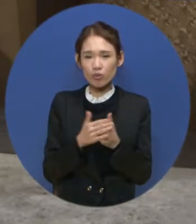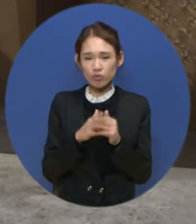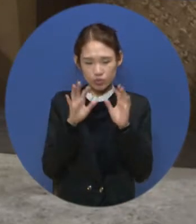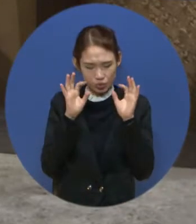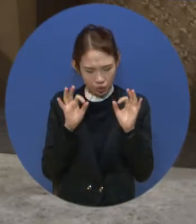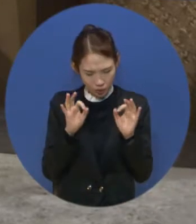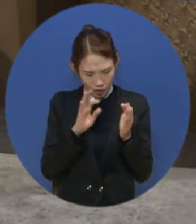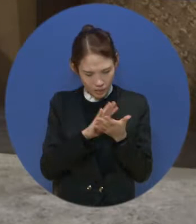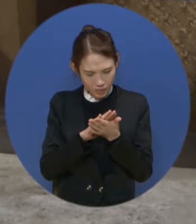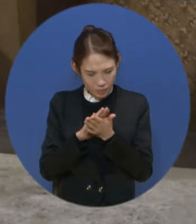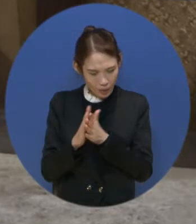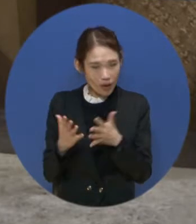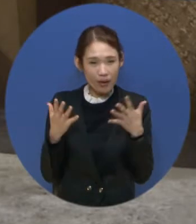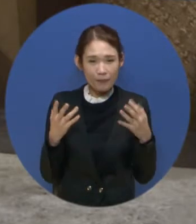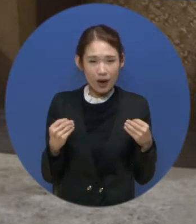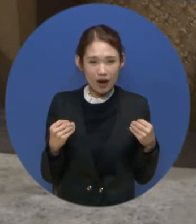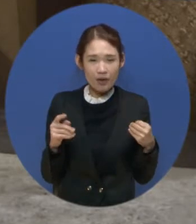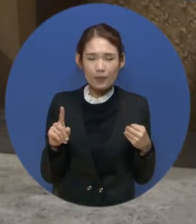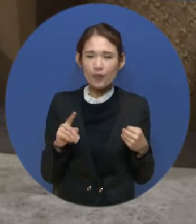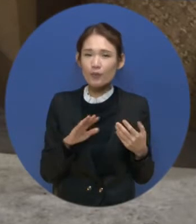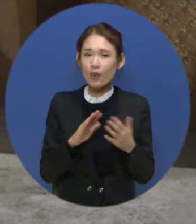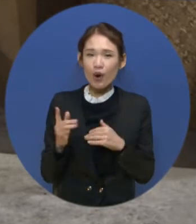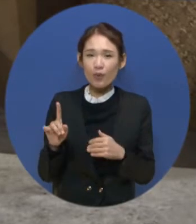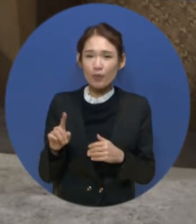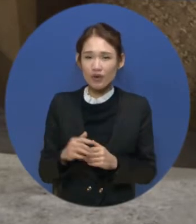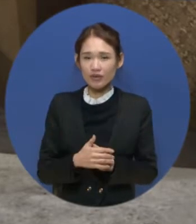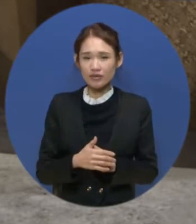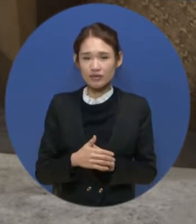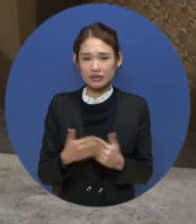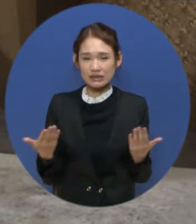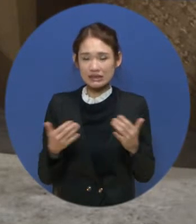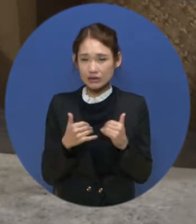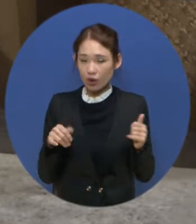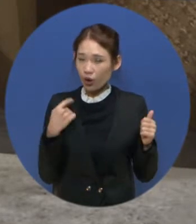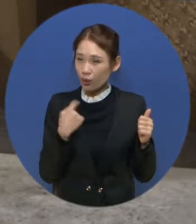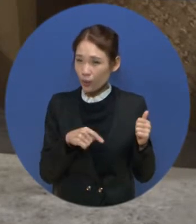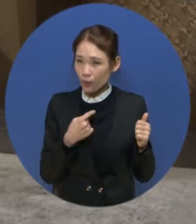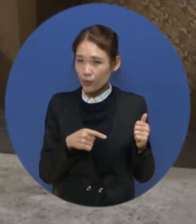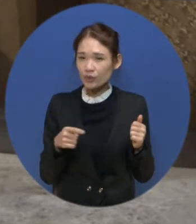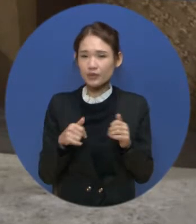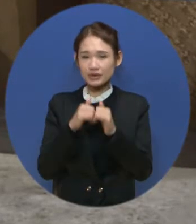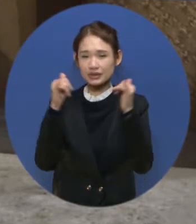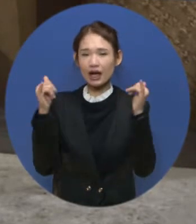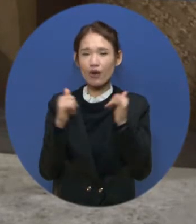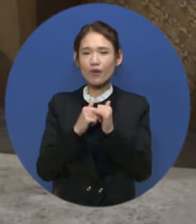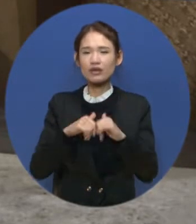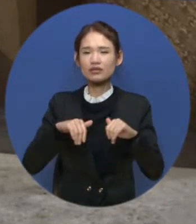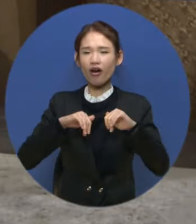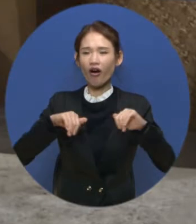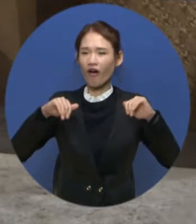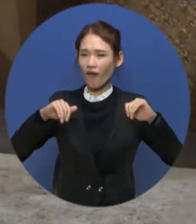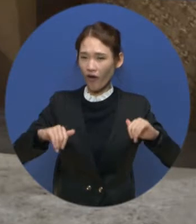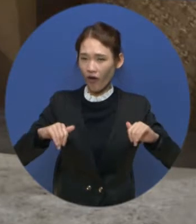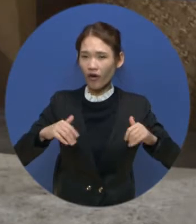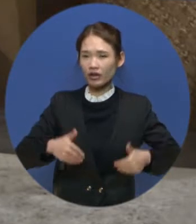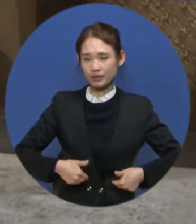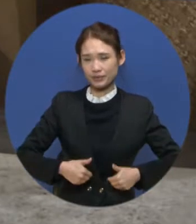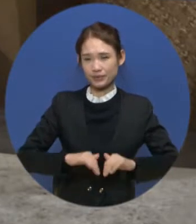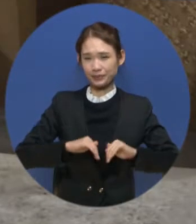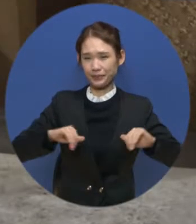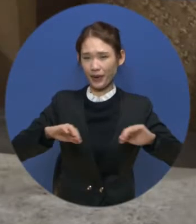보니까 변화가 많이 생겼어요. 그래서 저희가 변화나? 이제 직원 교육도 네. 사회적 거리를 둬야 되니까 지금 이제